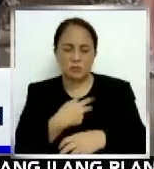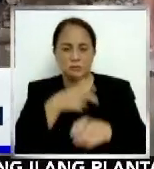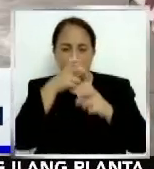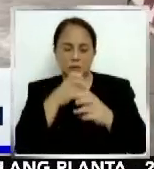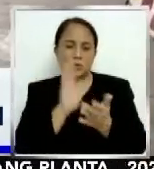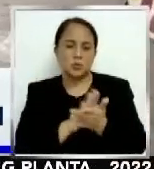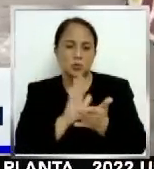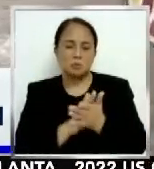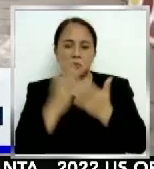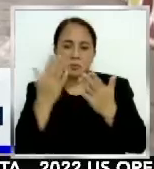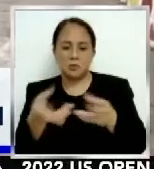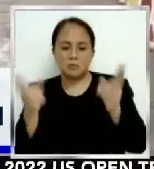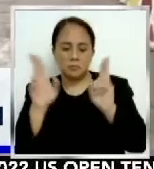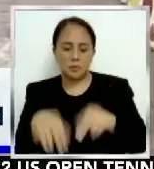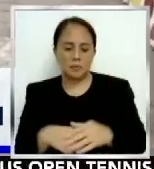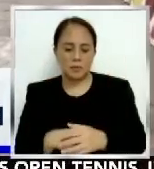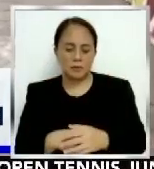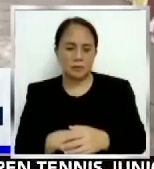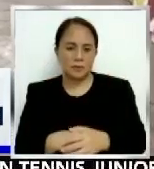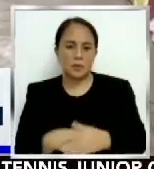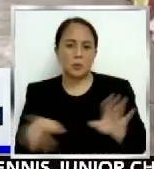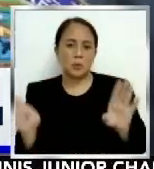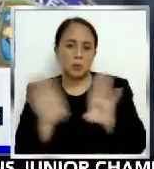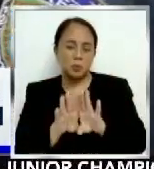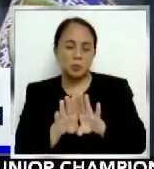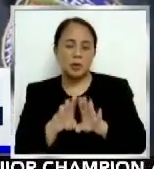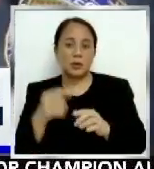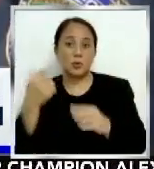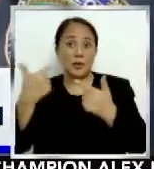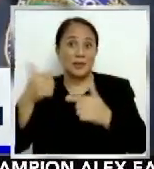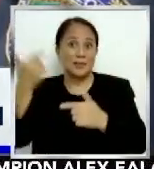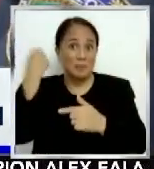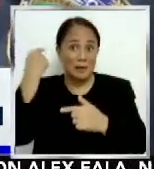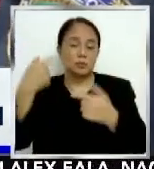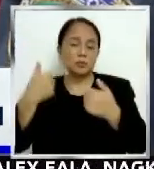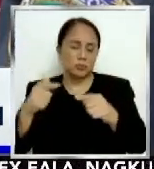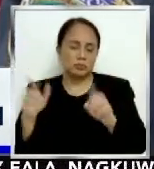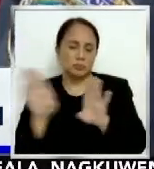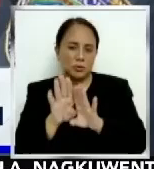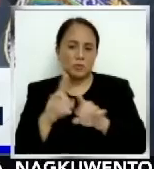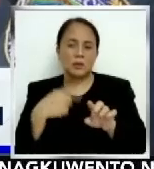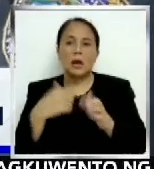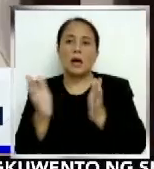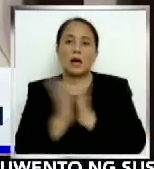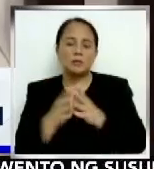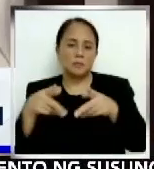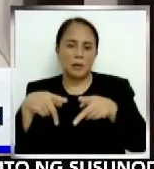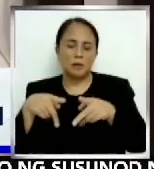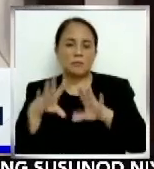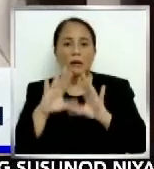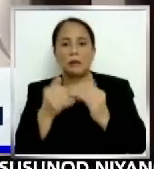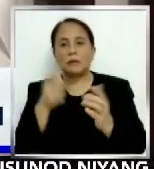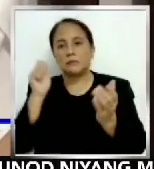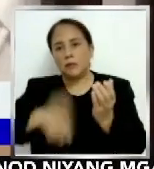ang insidente. Ipapasara rin daw muna ang likurang gate ng paaralan at nanghingi na raw sila ng barangay tanod na magbabantay roon. Mas mahigpit